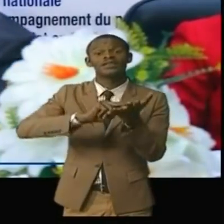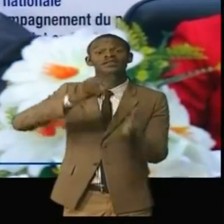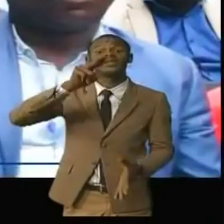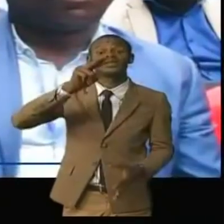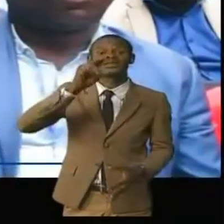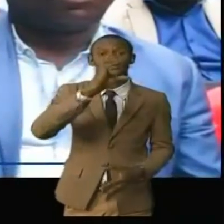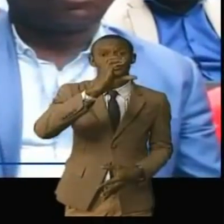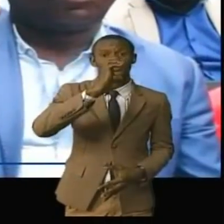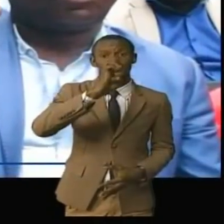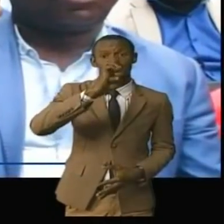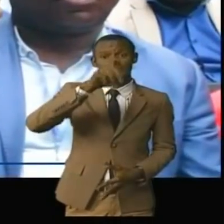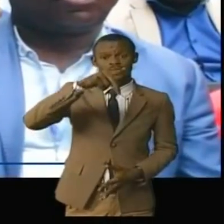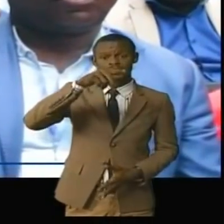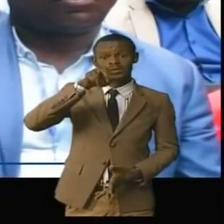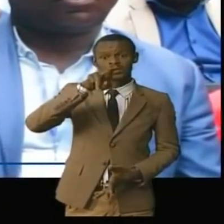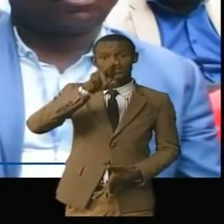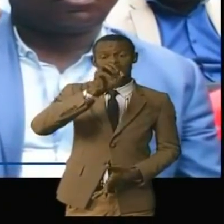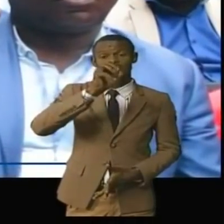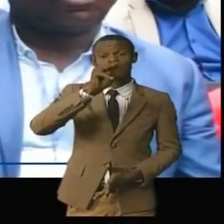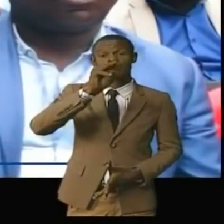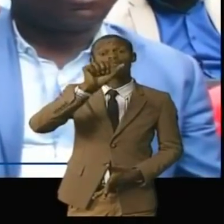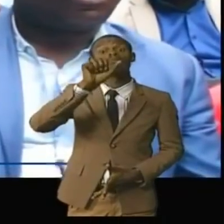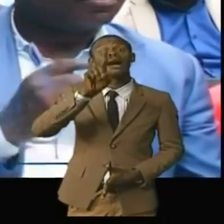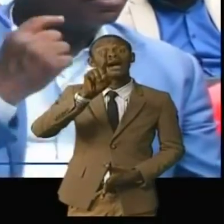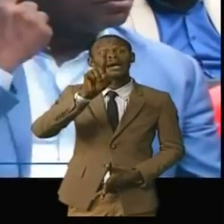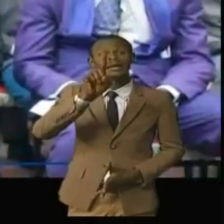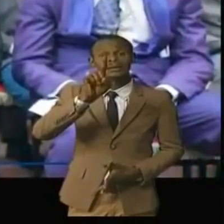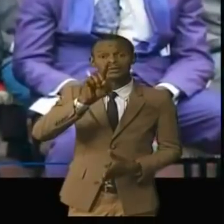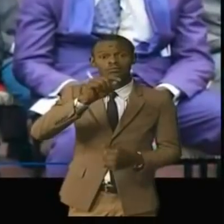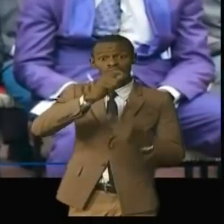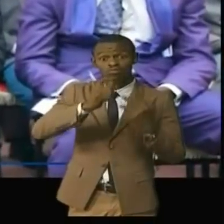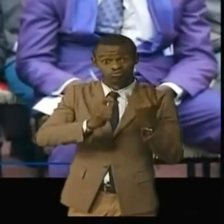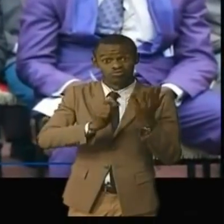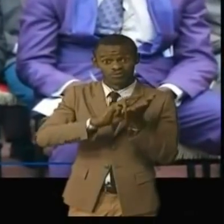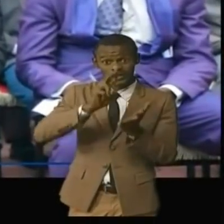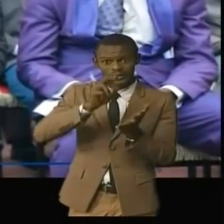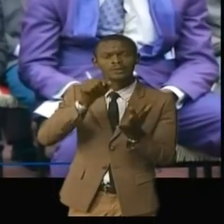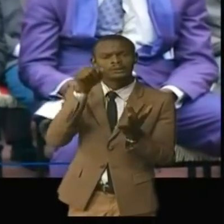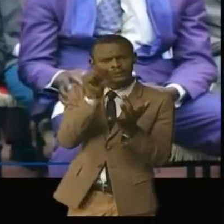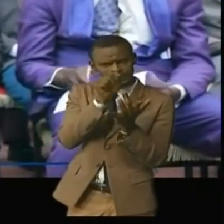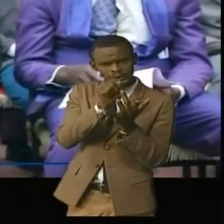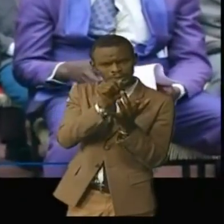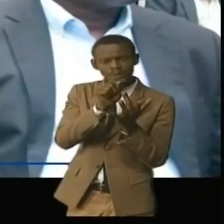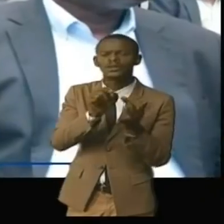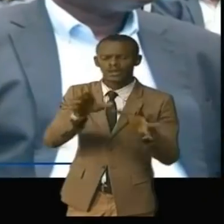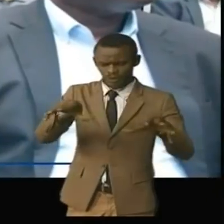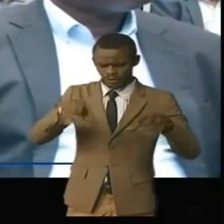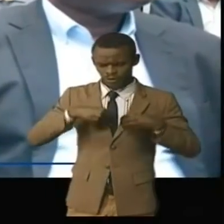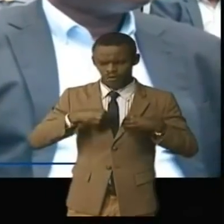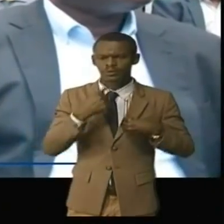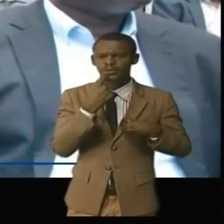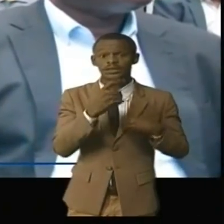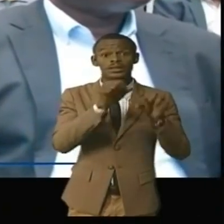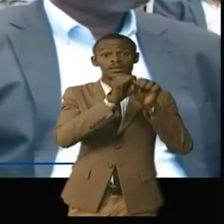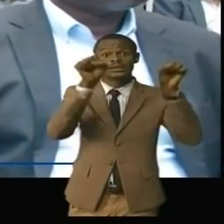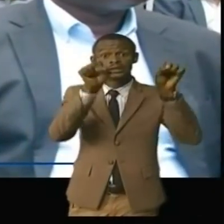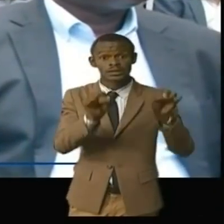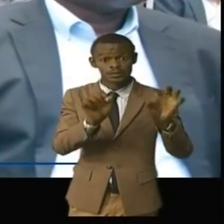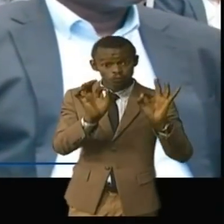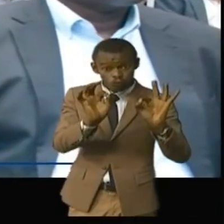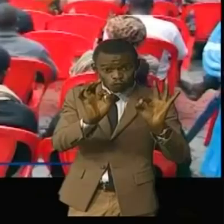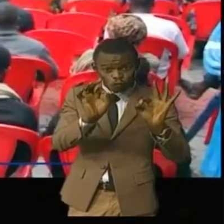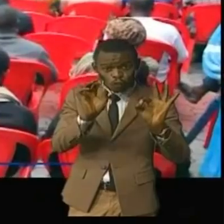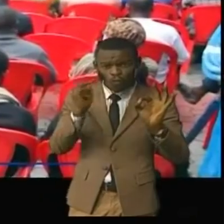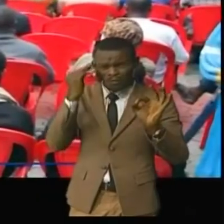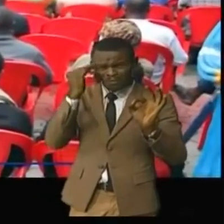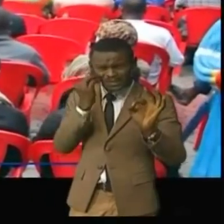et autorisées à fonctionner en RDC et sur la mise en œuvre du système LMD. Selon le président du conseil d'administration